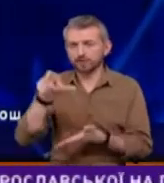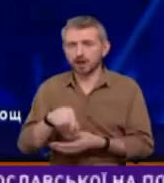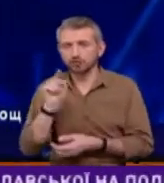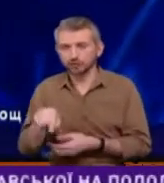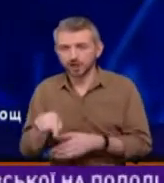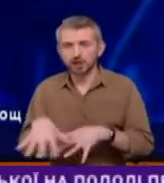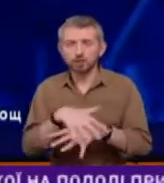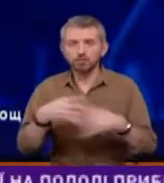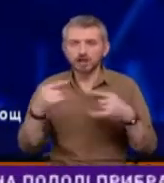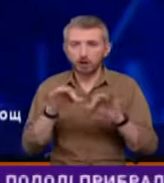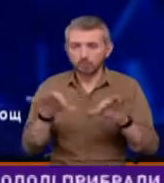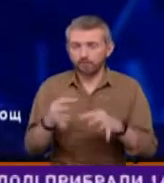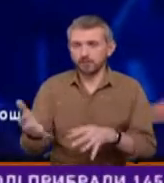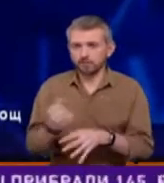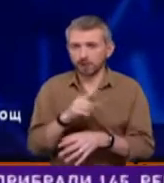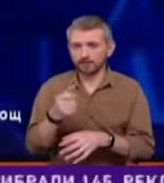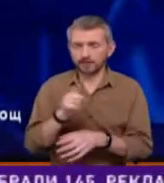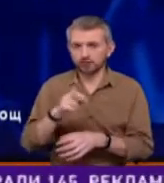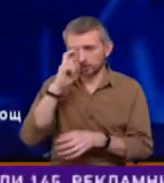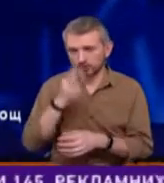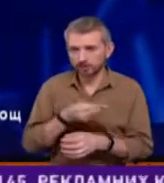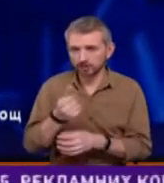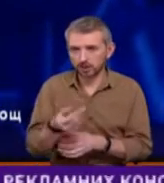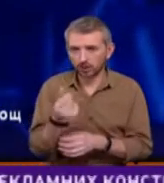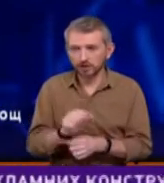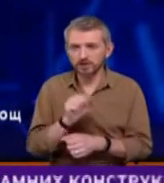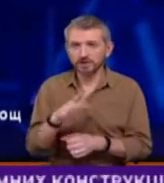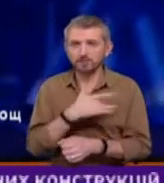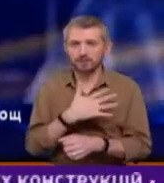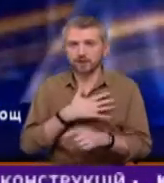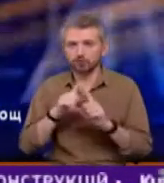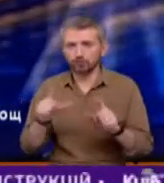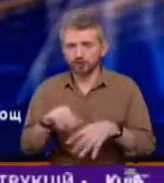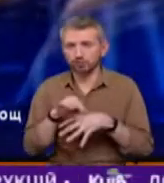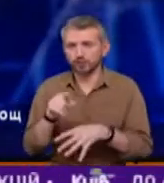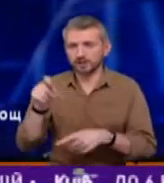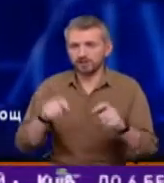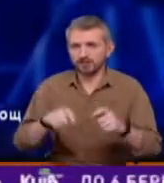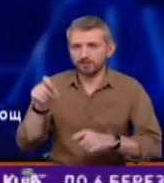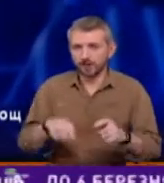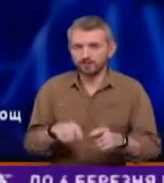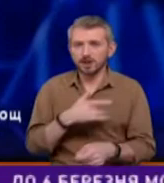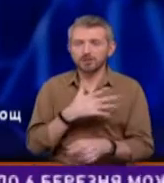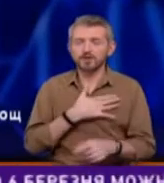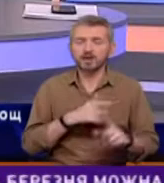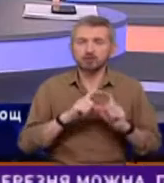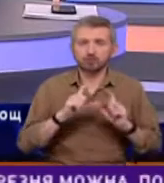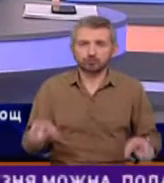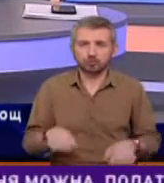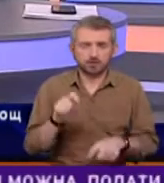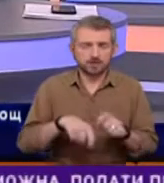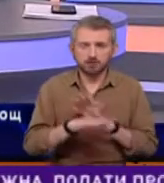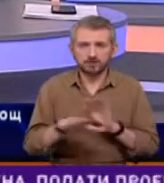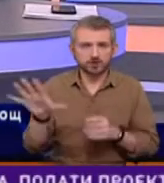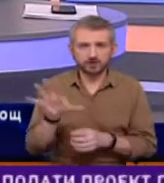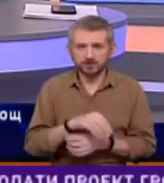Суспільне мовлення бере за це, що держава заплатила гроші, віддає приватній структурі проводити цей фестиваль. Приватна структура, не перевіривши